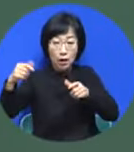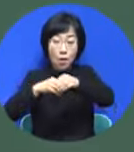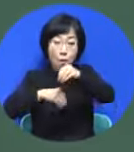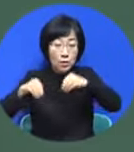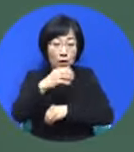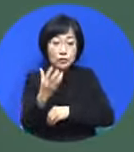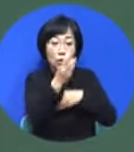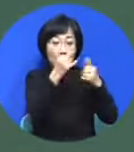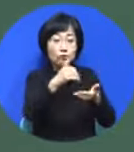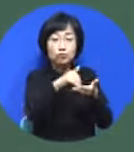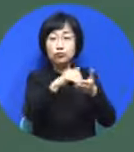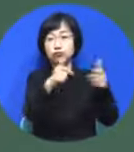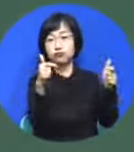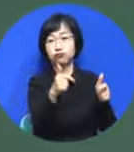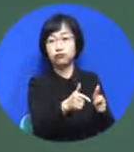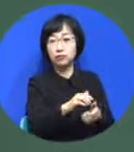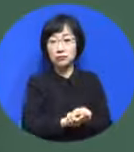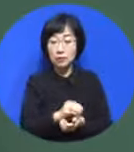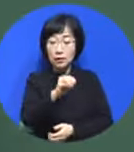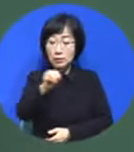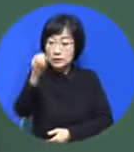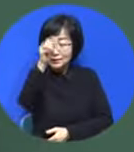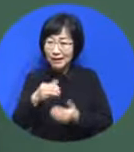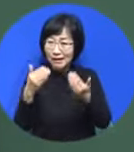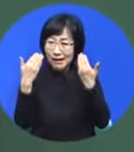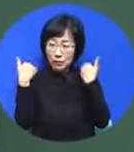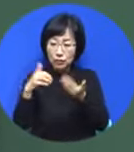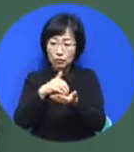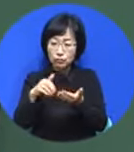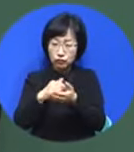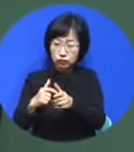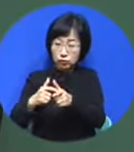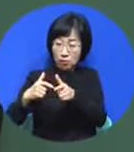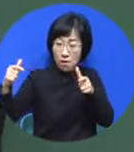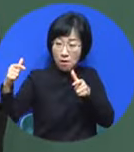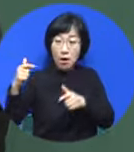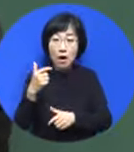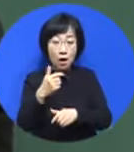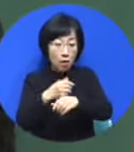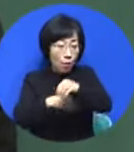the churches are decreasing. 신학교 굉장히 많은데 교회 문 닫고 있어요.